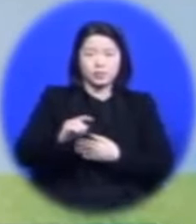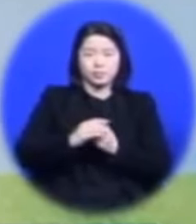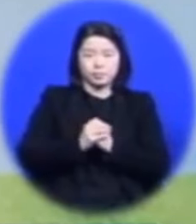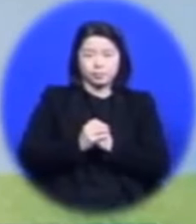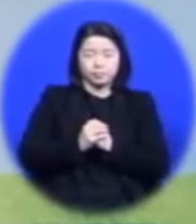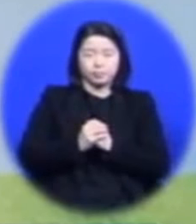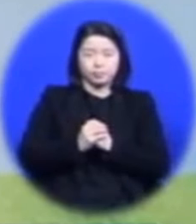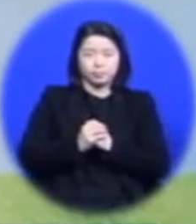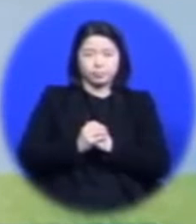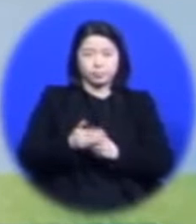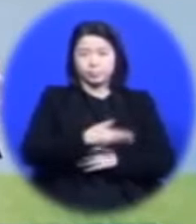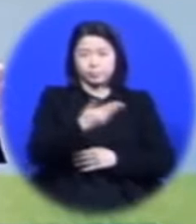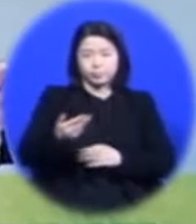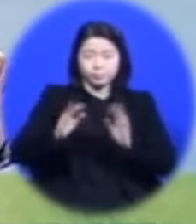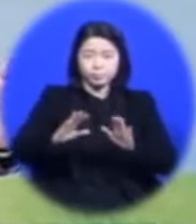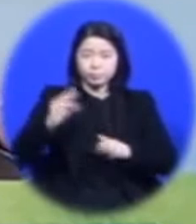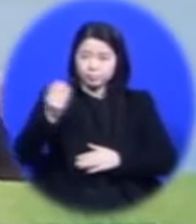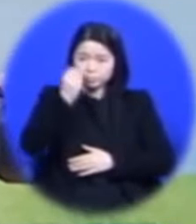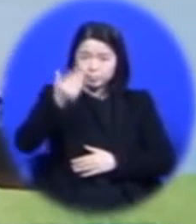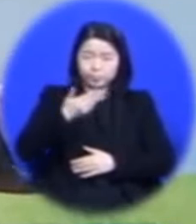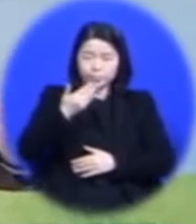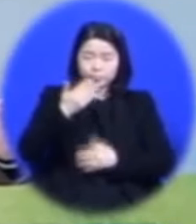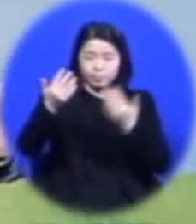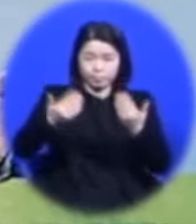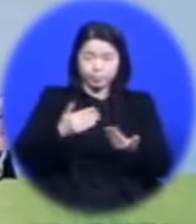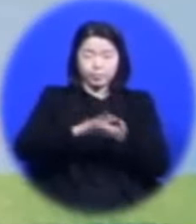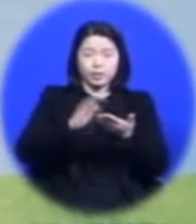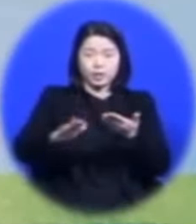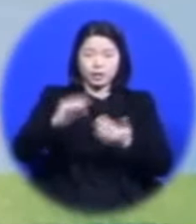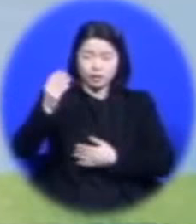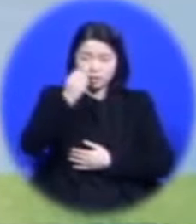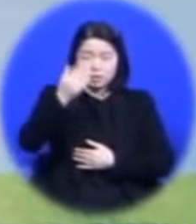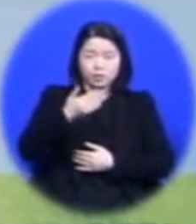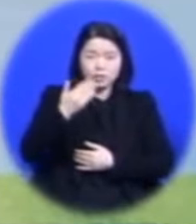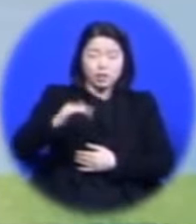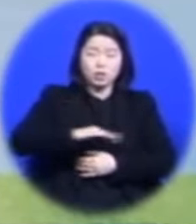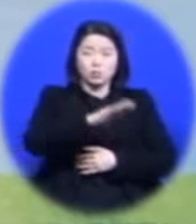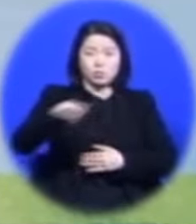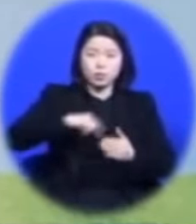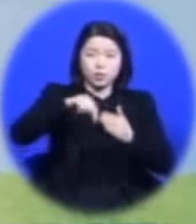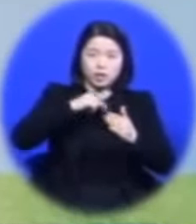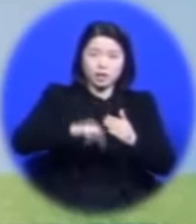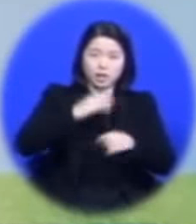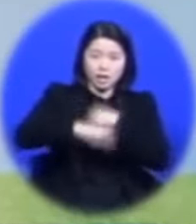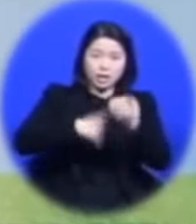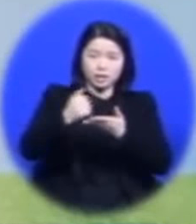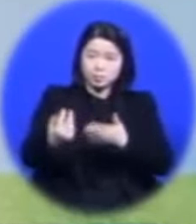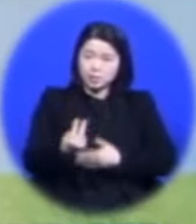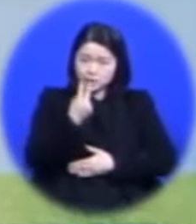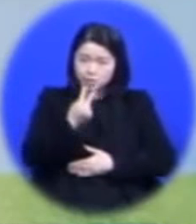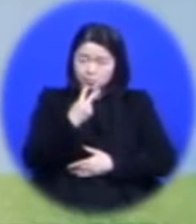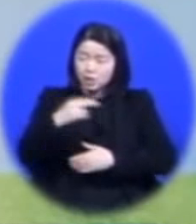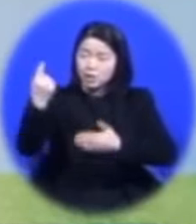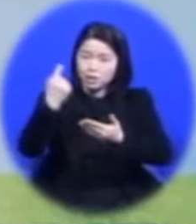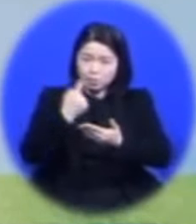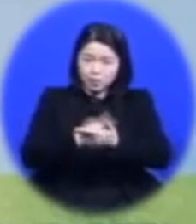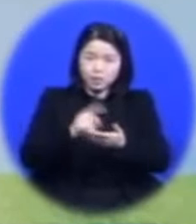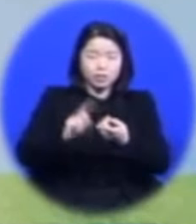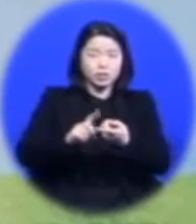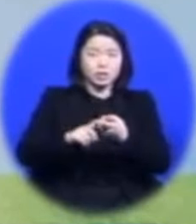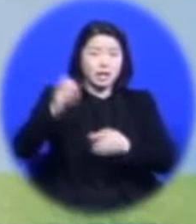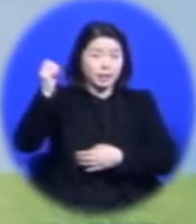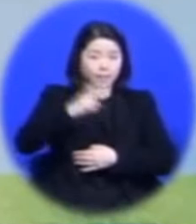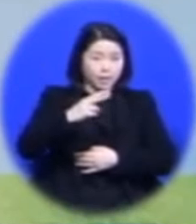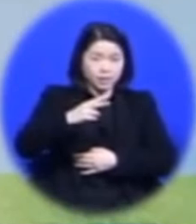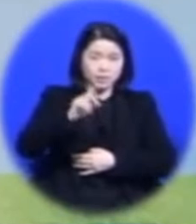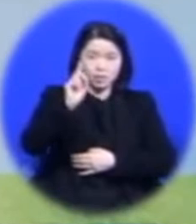여러분 오늘 성찬을 받습니다 성찬은 우리 안에 하나님의 생명이 임하신 것을 다시